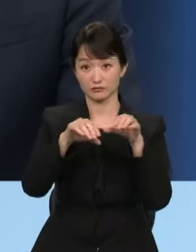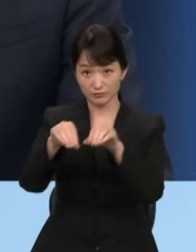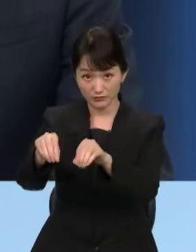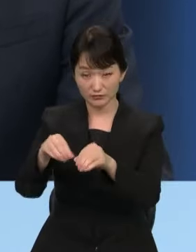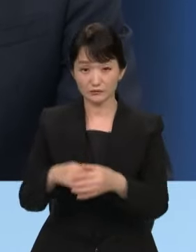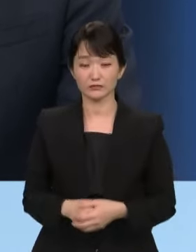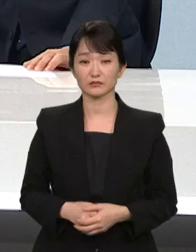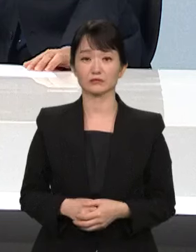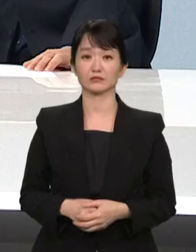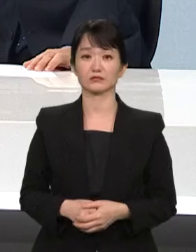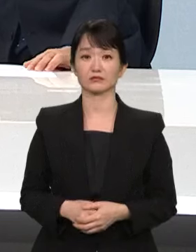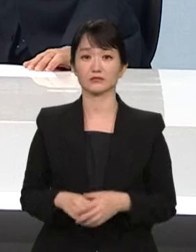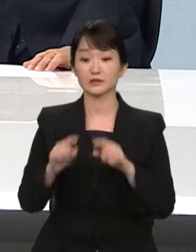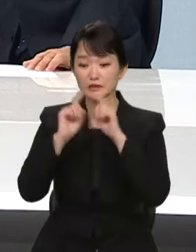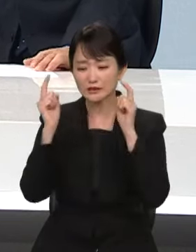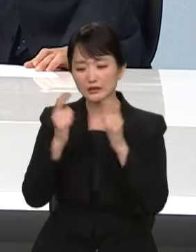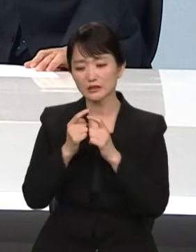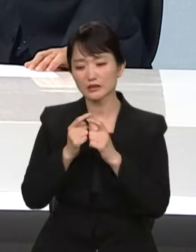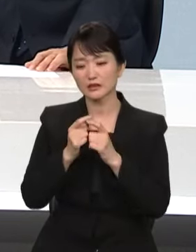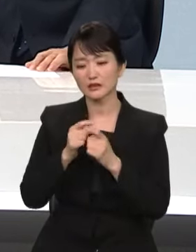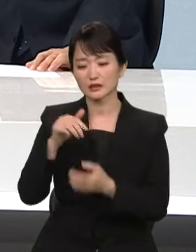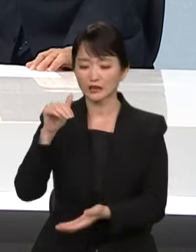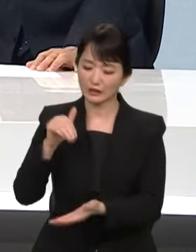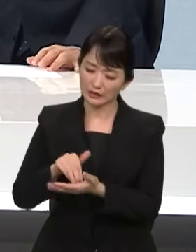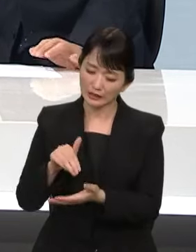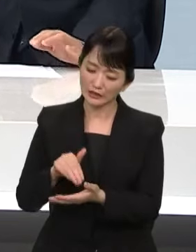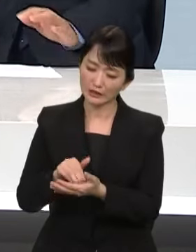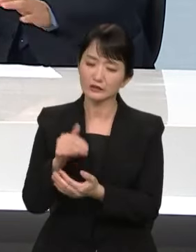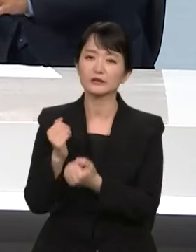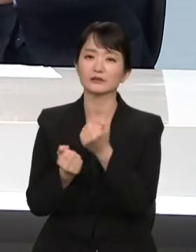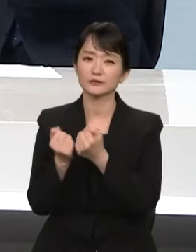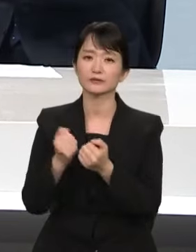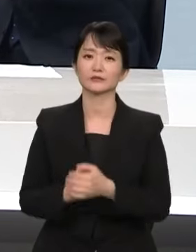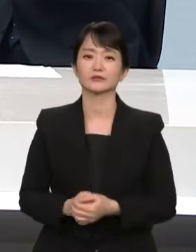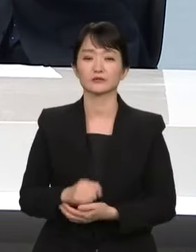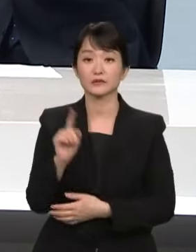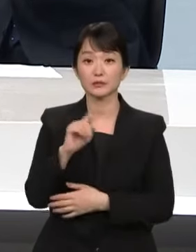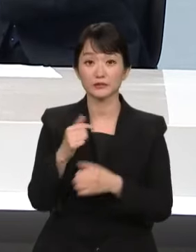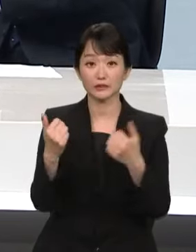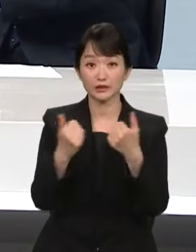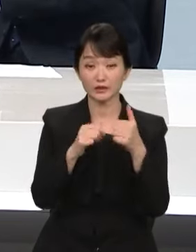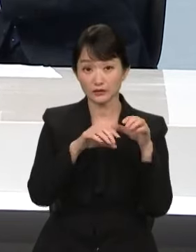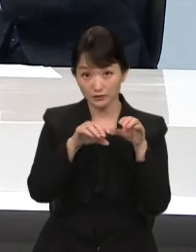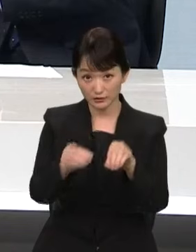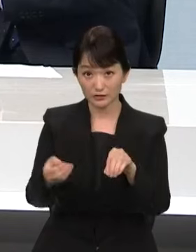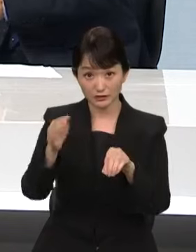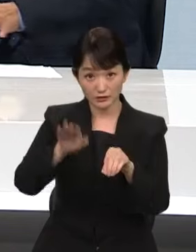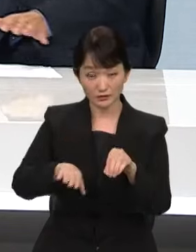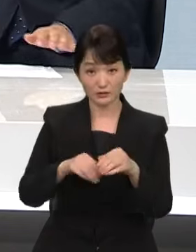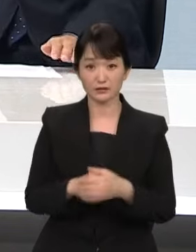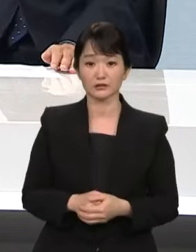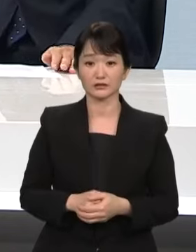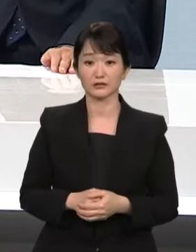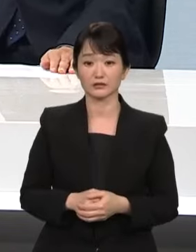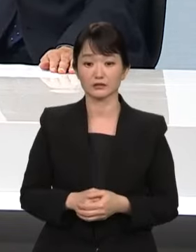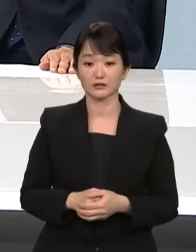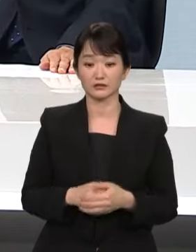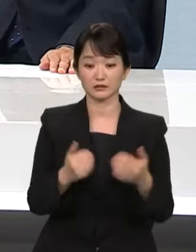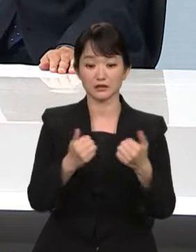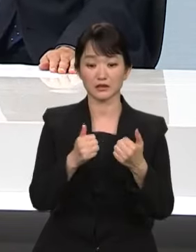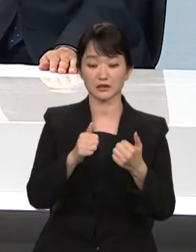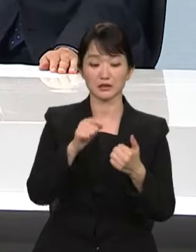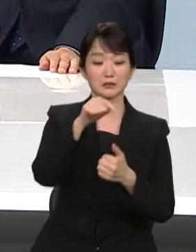잠시 중단되었고 또 개인적인 한탄을 한 것이다 라고 해명을 했습니다. 하지만 아무리 회의가 중단된 상태라고 해도 복도가 아니라 회의장